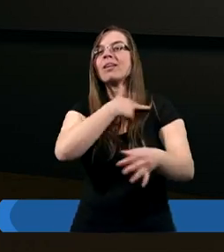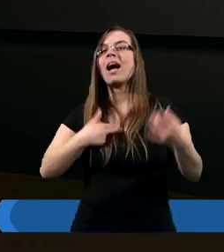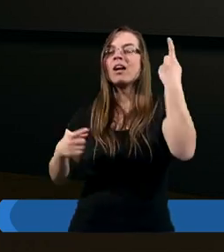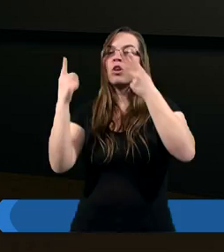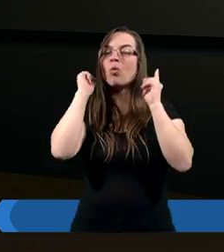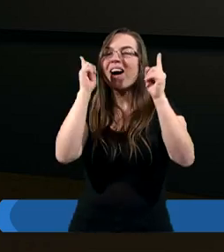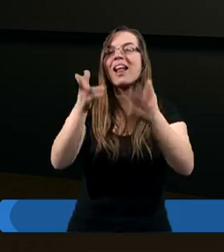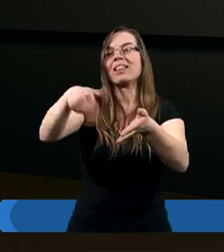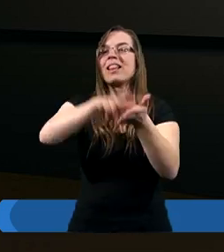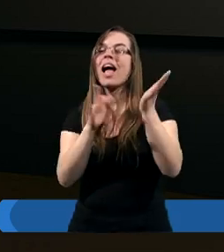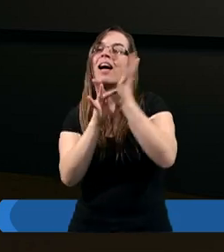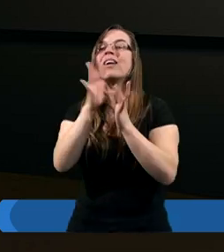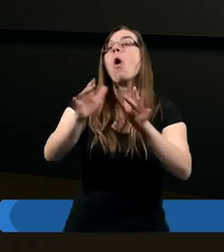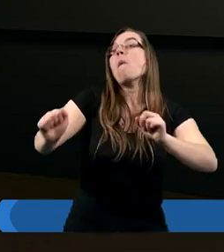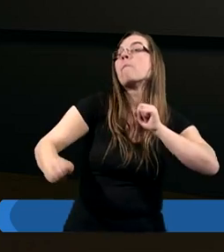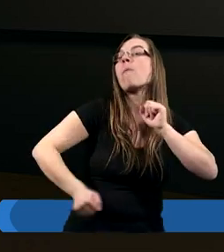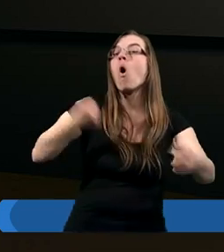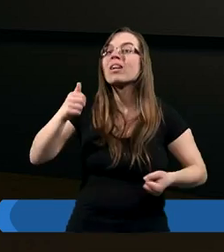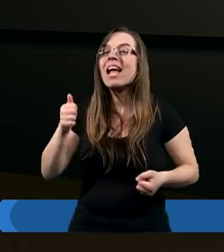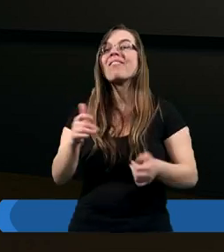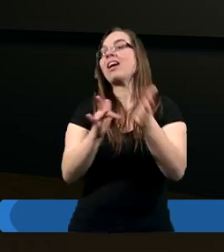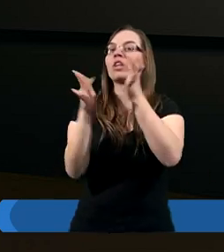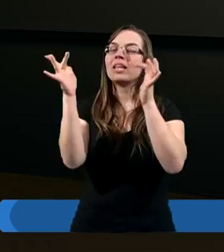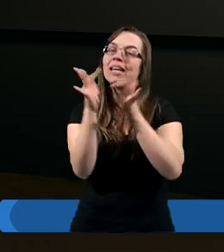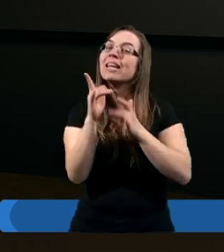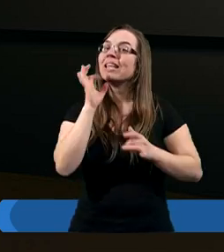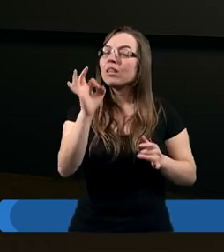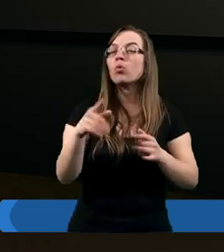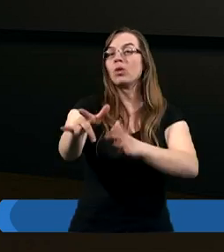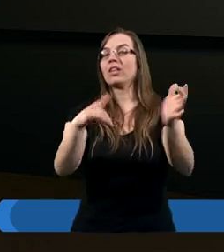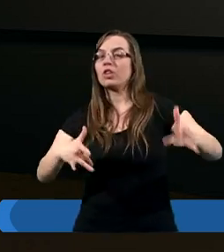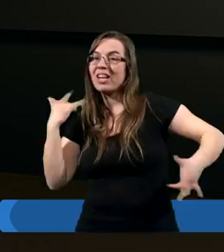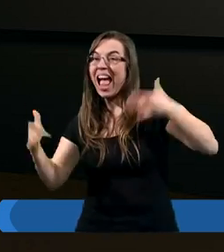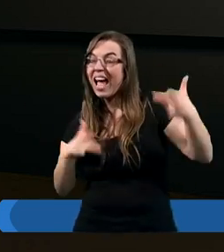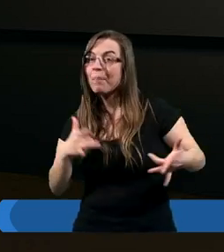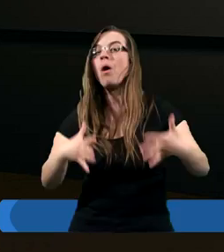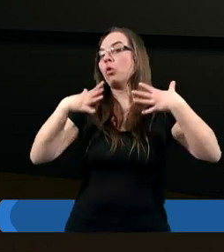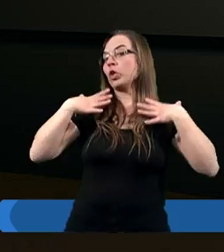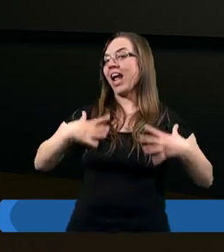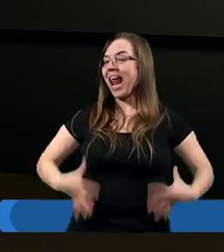na Chrystusa i mówi, ponieważ Chrystus cierpiał cieleśnie.